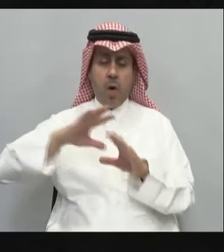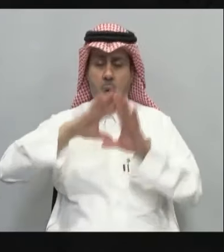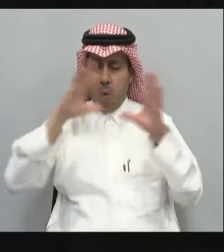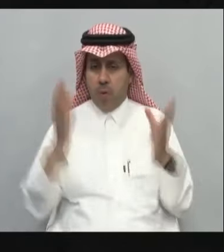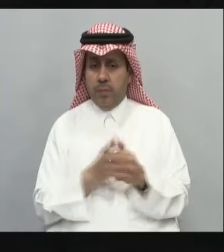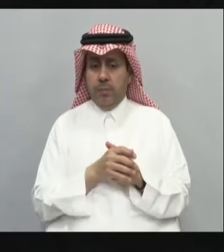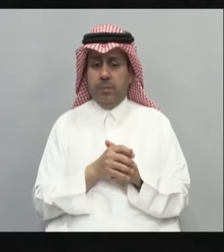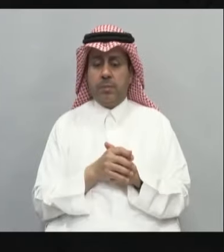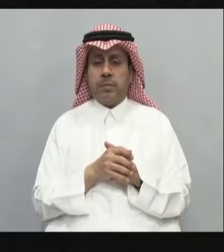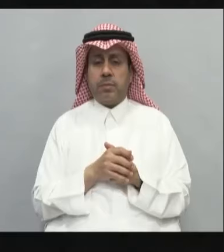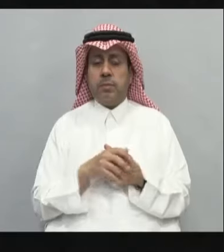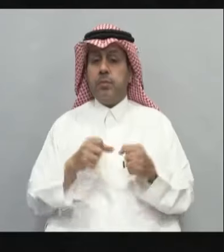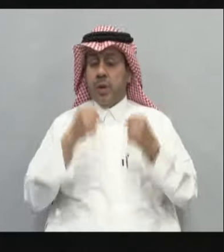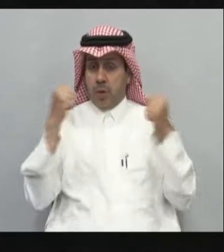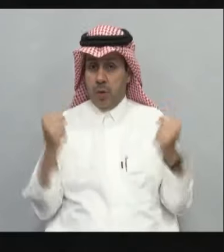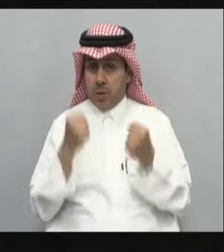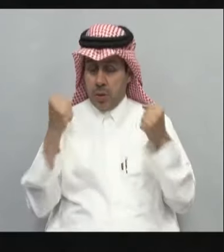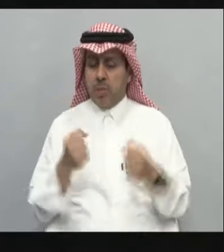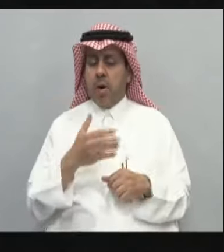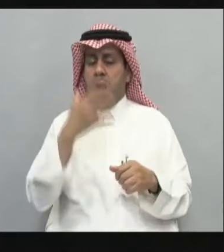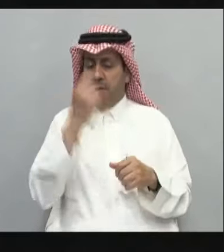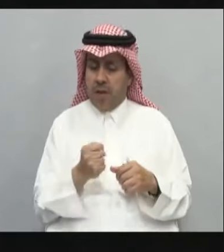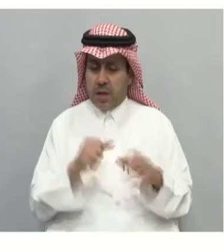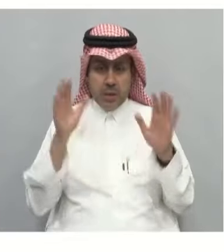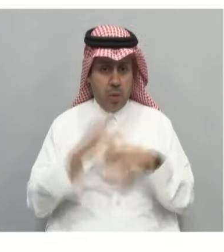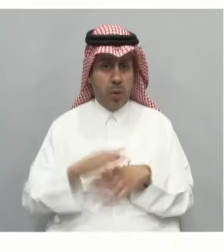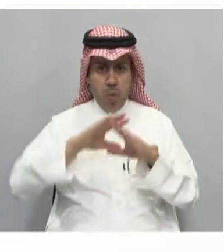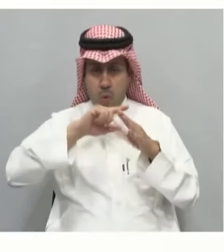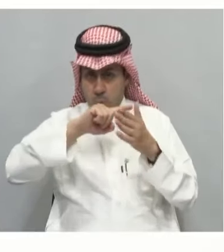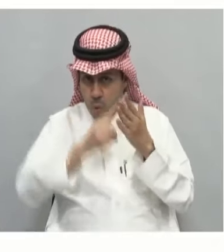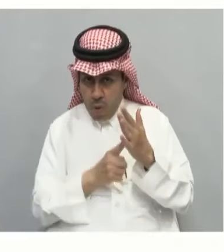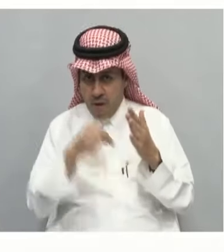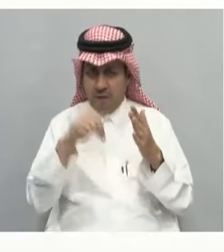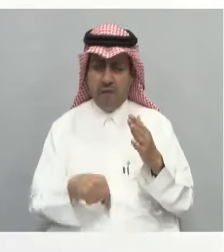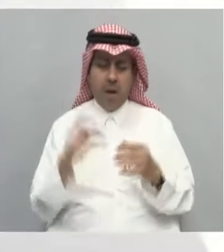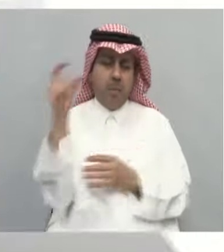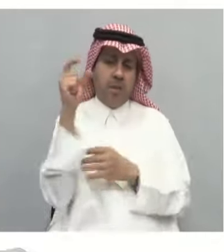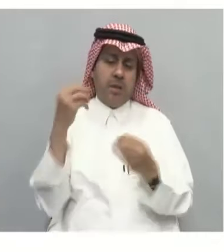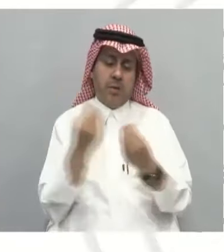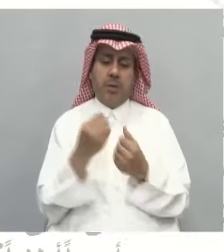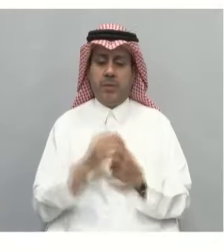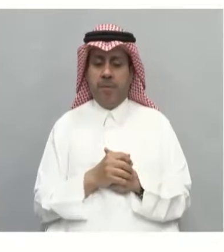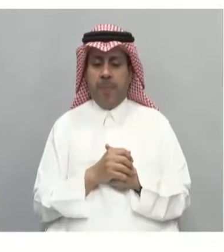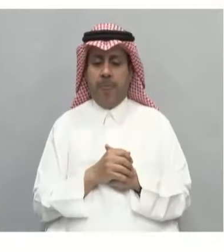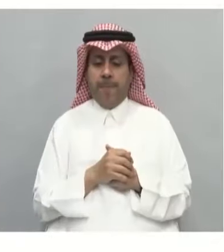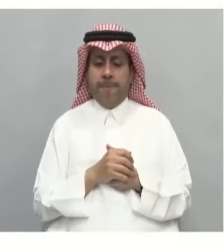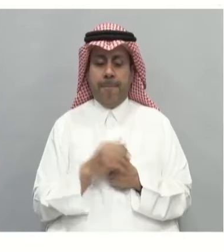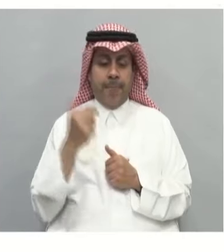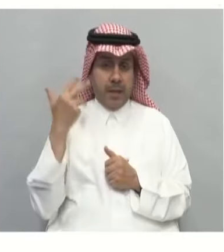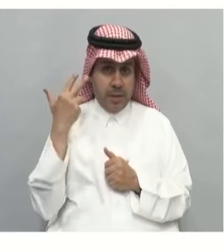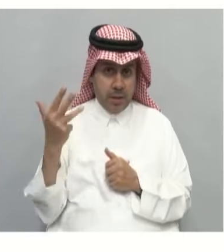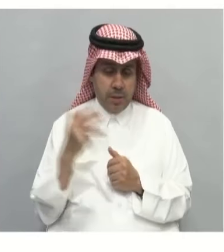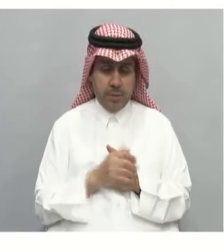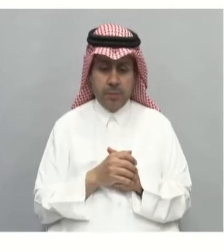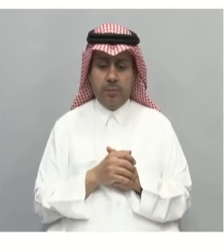على المحافظه على جميع الصلوات في المسجد كذلكم تاسعا